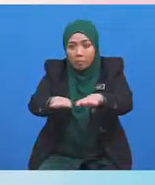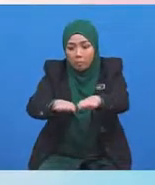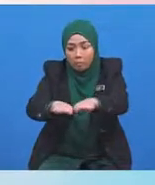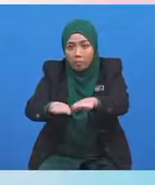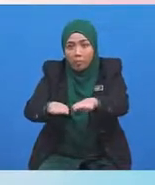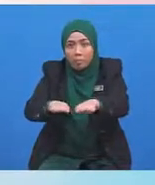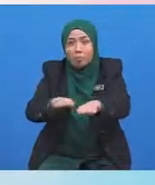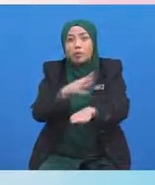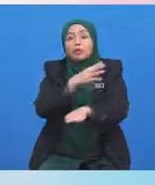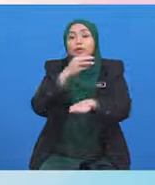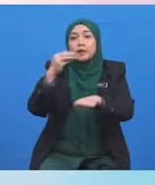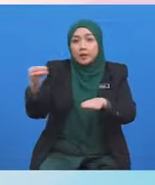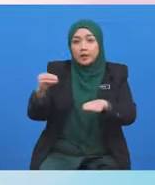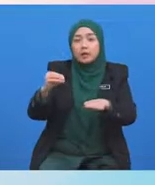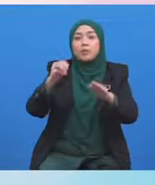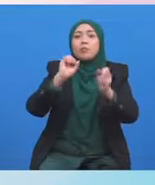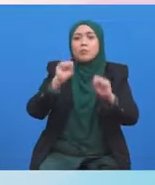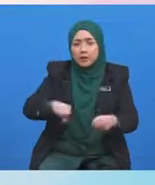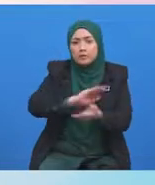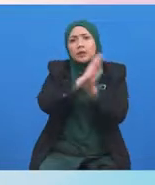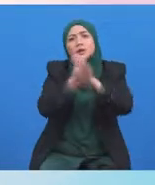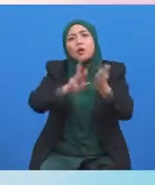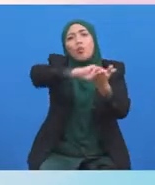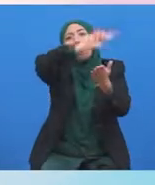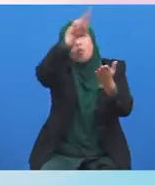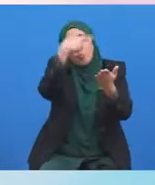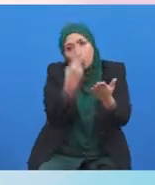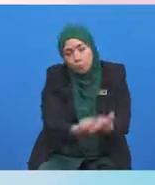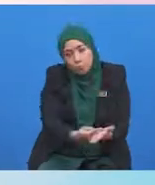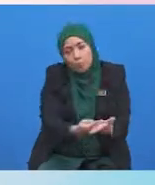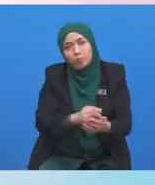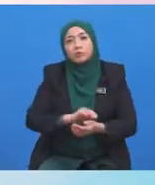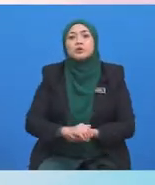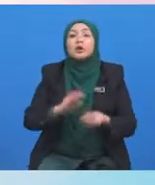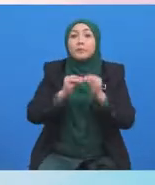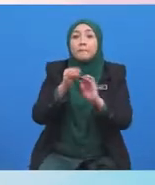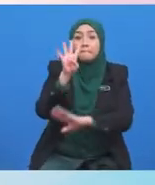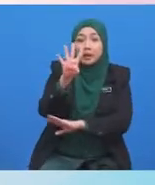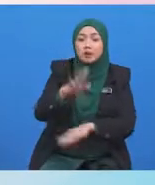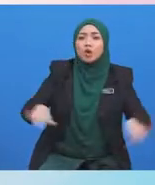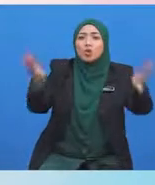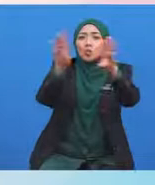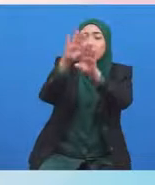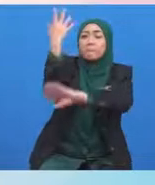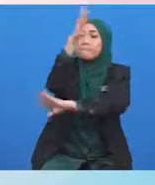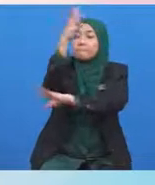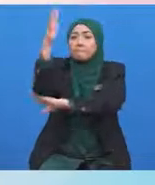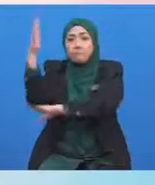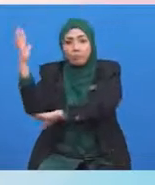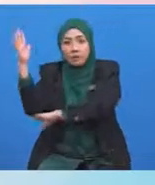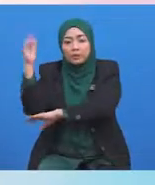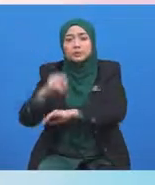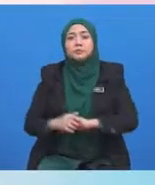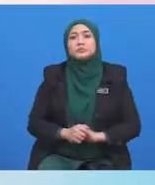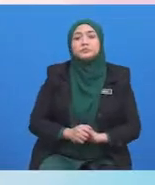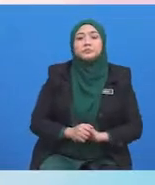runtuhan. Faktor yang keempat, litupan tumbuhan. Peranan cengkaman akar tumbuhan sangat